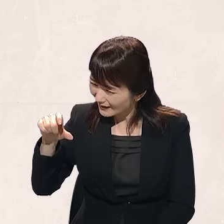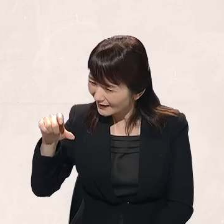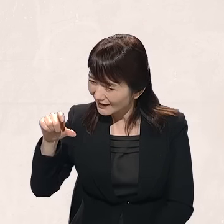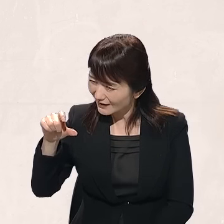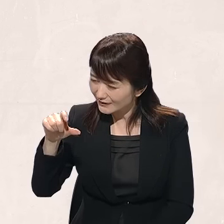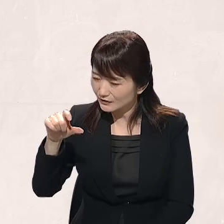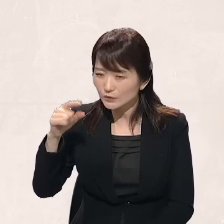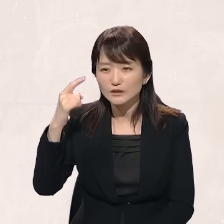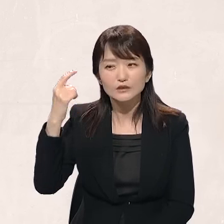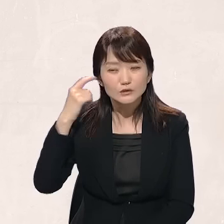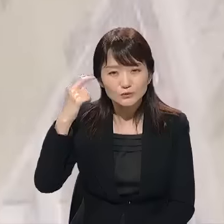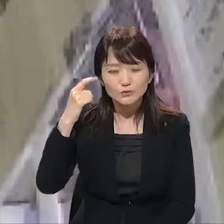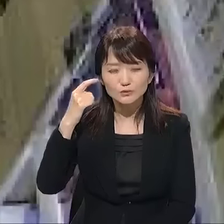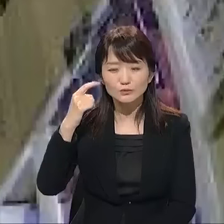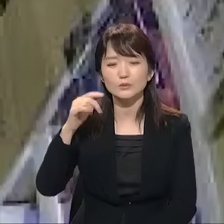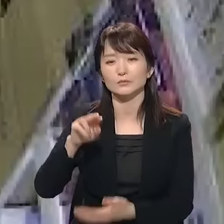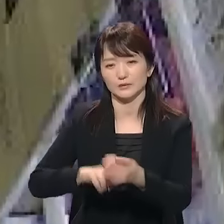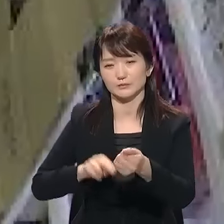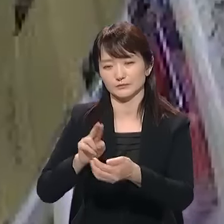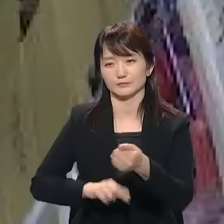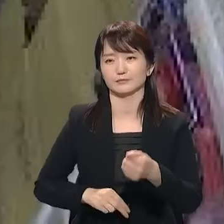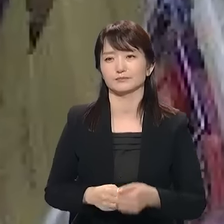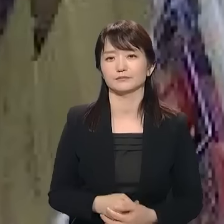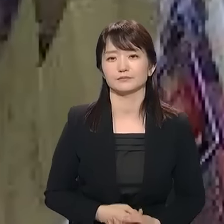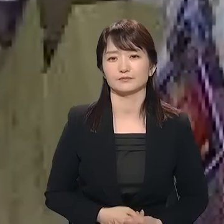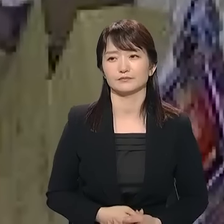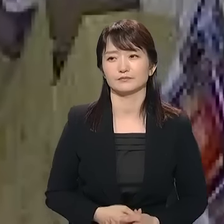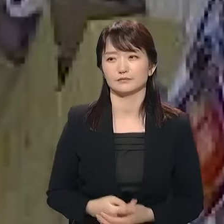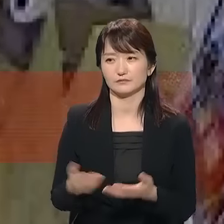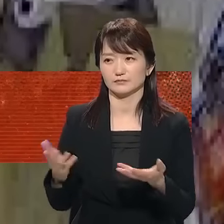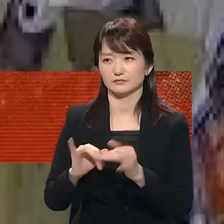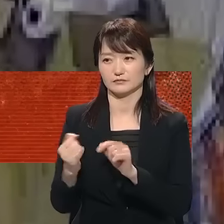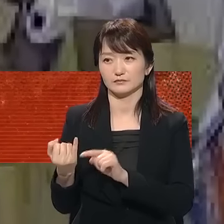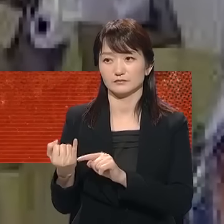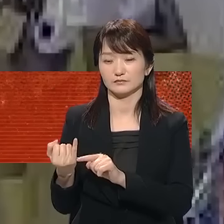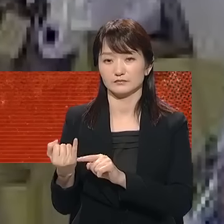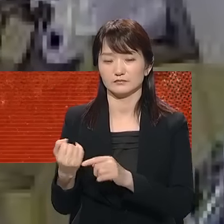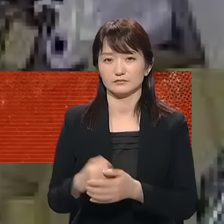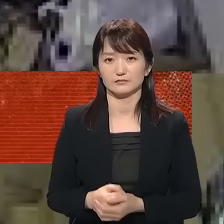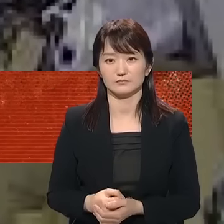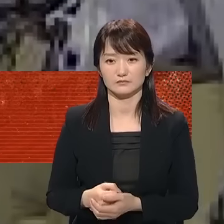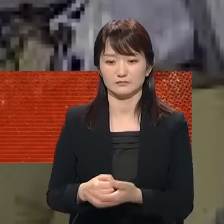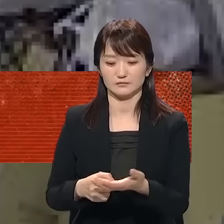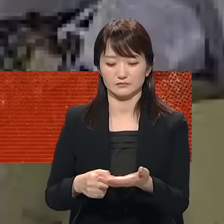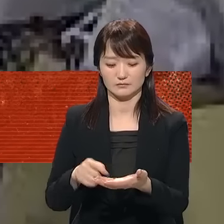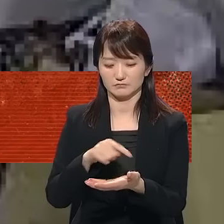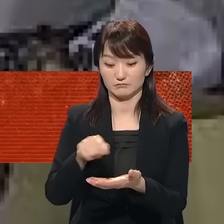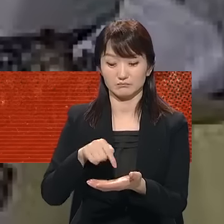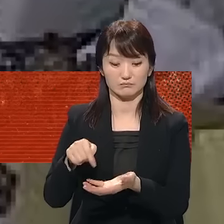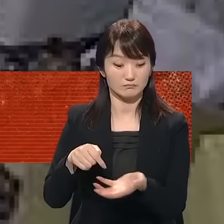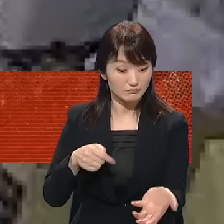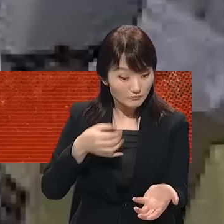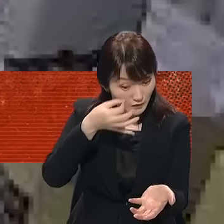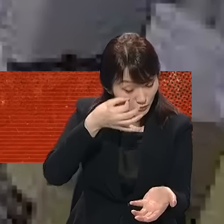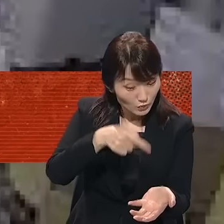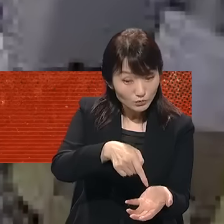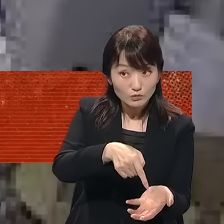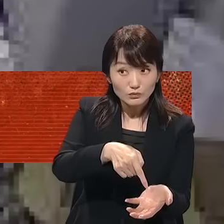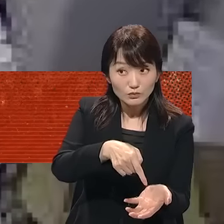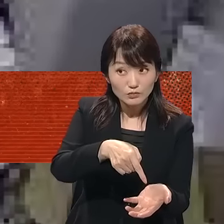이렇게 원 엥 이렇게 됐는데 아마 직원이 그럼에도 불구하고 지금 계산기에서 이렇게 두들려 가서